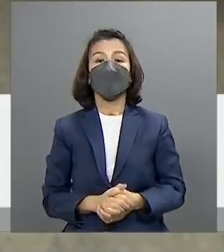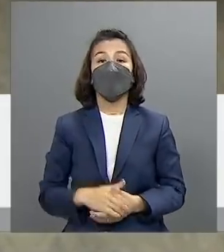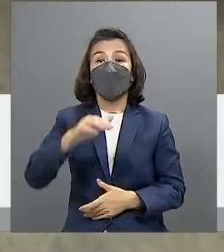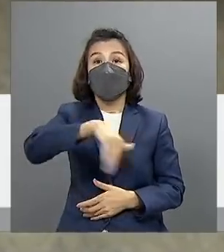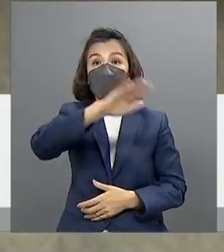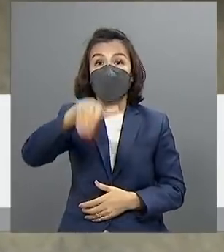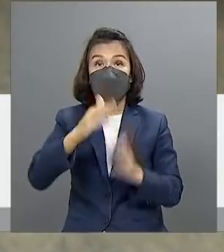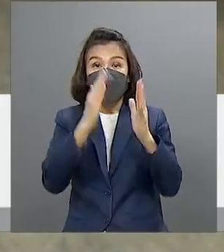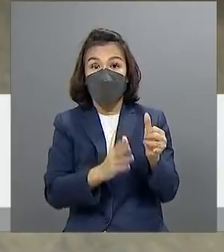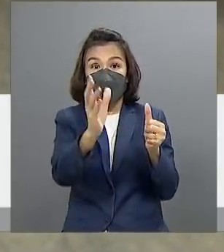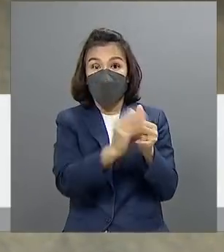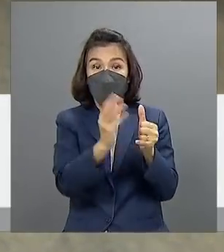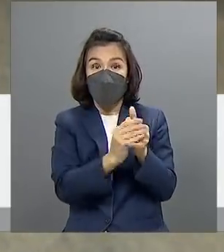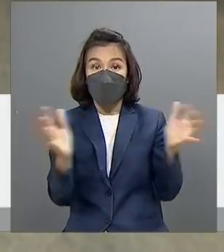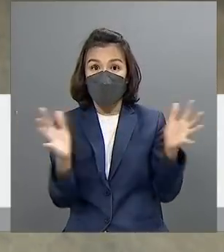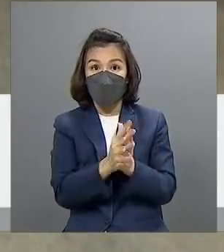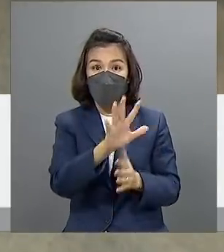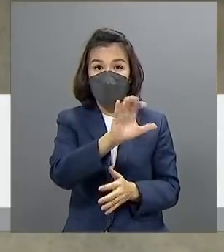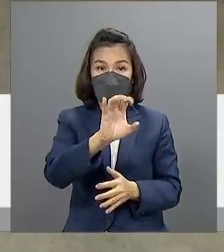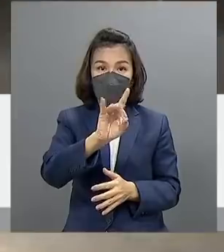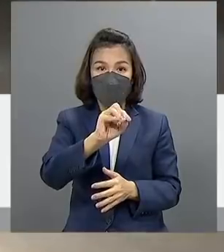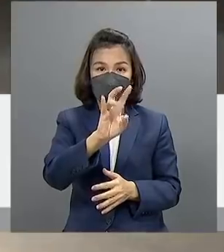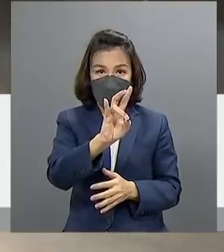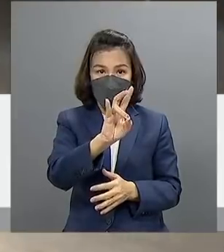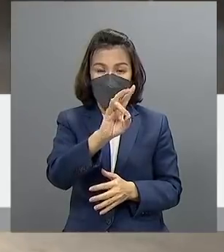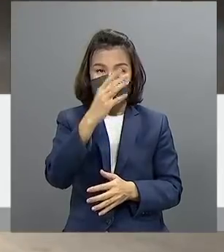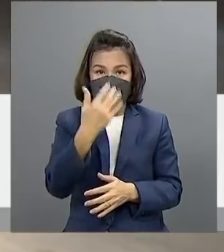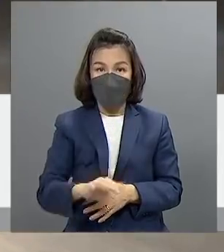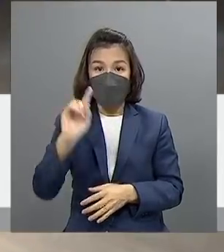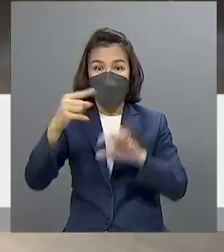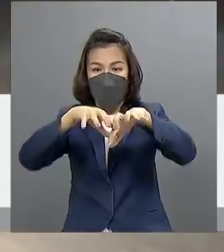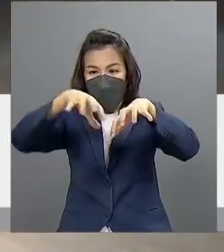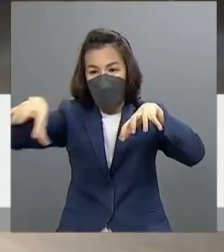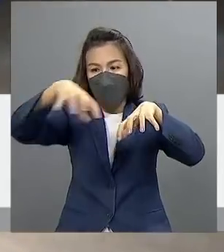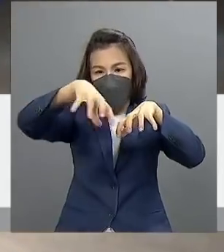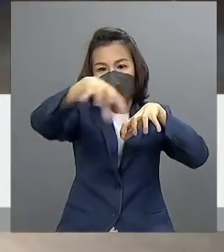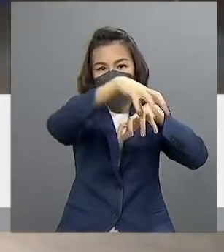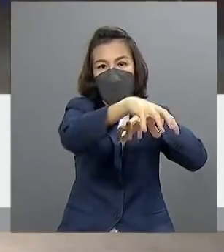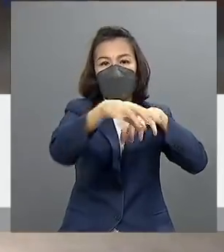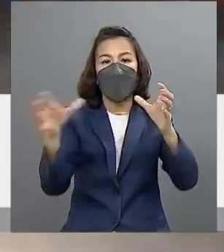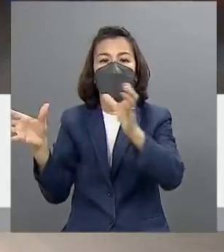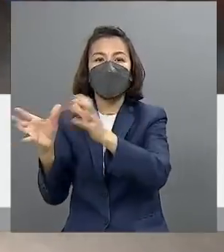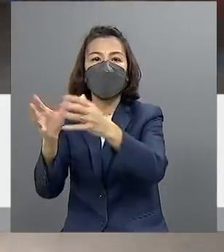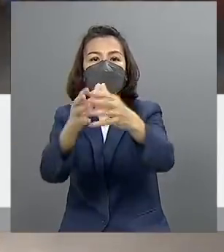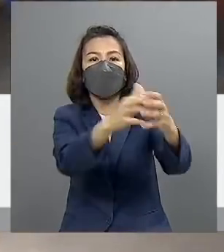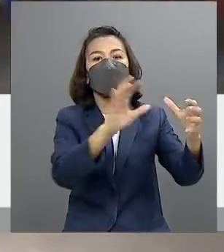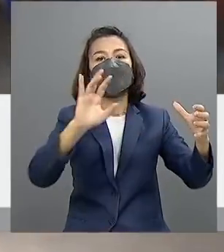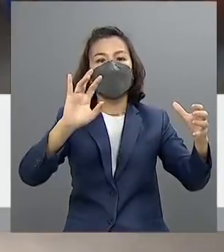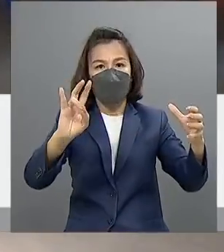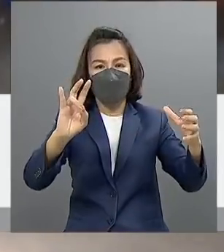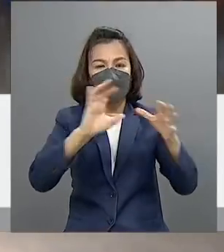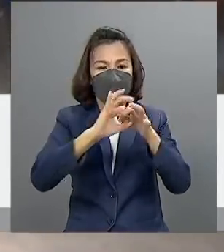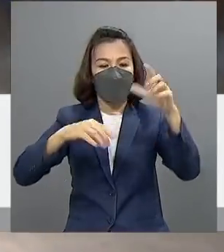เชื้อสะสมแล้ว 587คนแล้วก็พบอีก 7คลัสเตอร์ย่อยที่เชื่อมโยงกับตลาดเมืองใหม่ในแต่ละอำเภอ